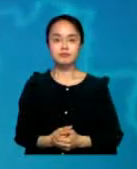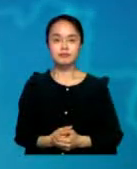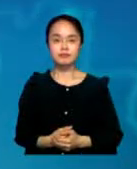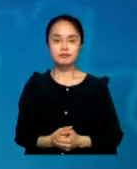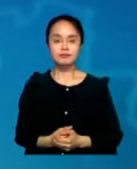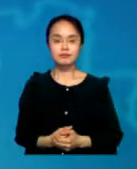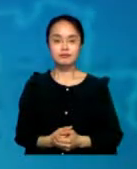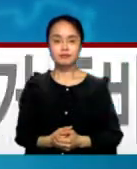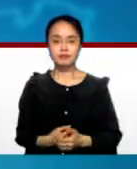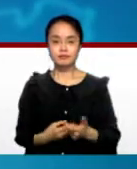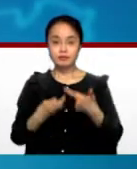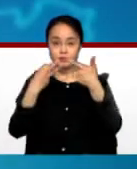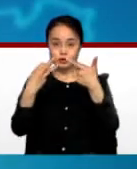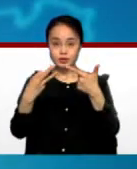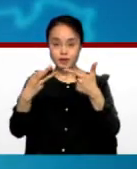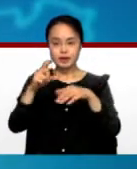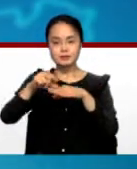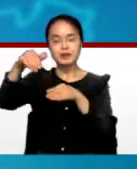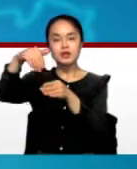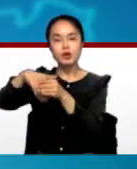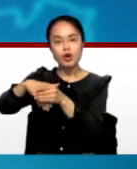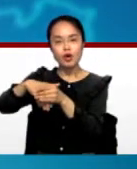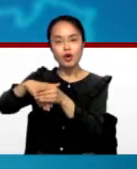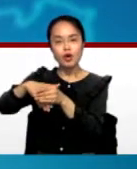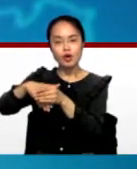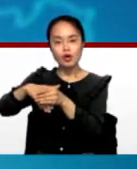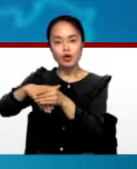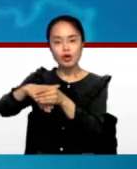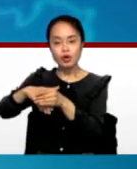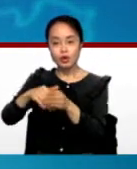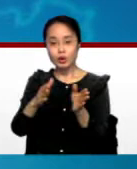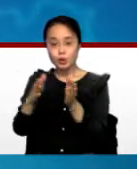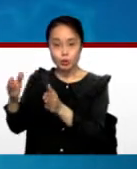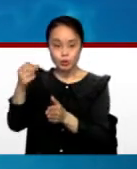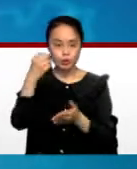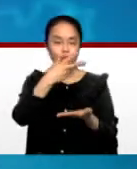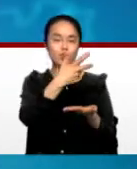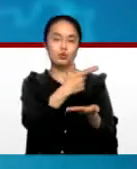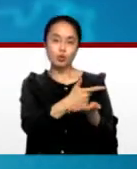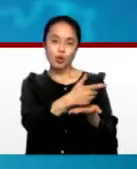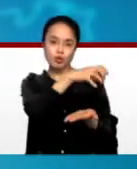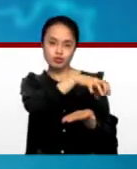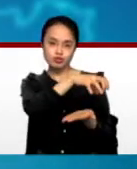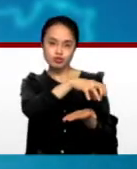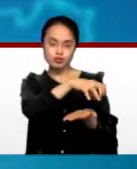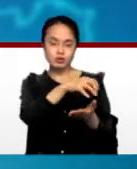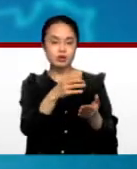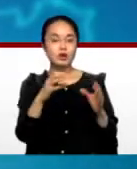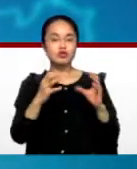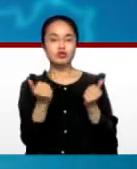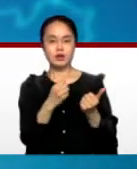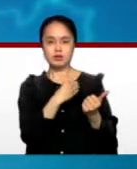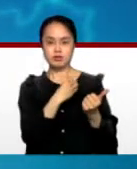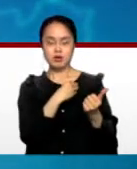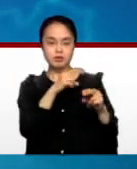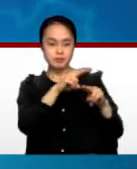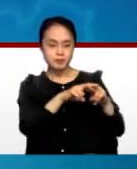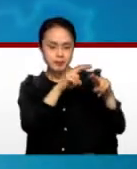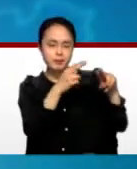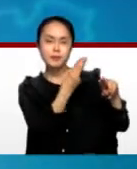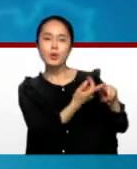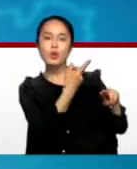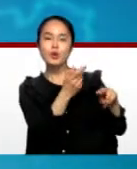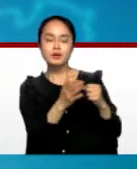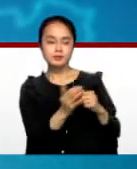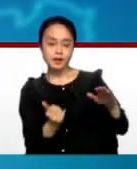623 지방선거와 동시에 치러지는 노원구 병 국회의원 보궐선거 현재까지의 더불어 민주당에서는 김성환